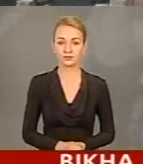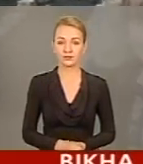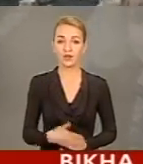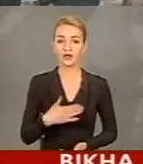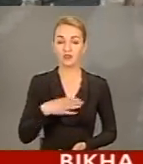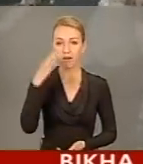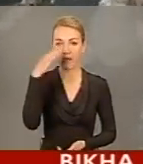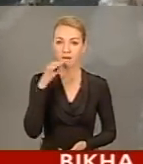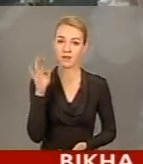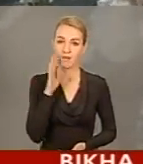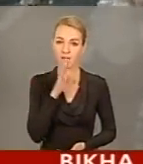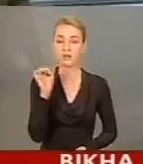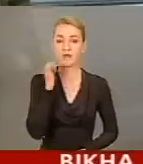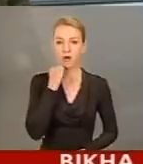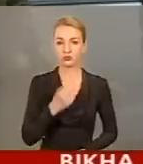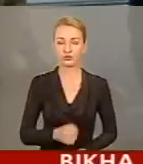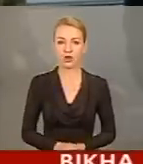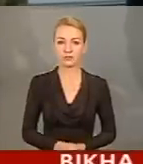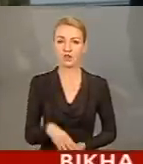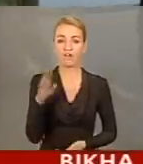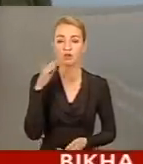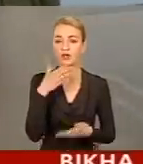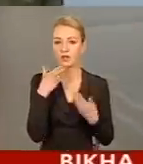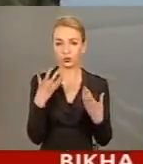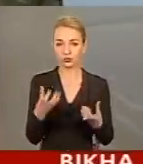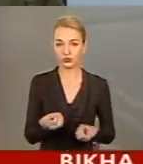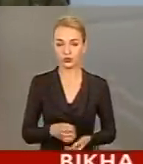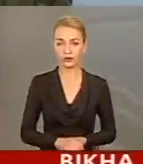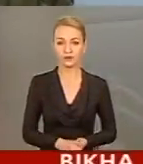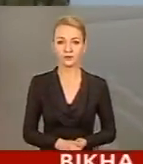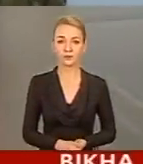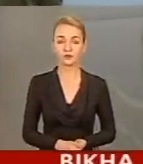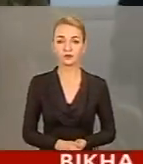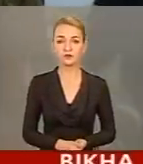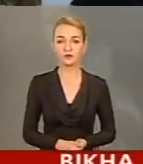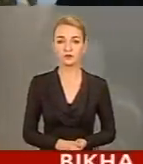У нас папа і мама, і бабушка. Води нету ще.